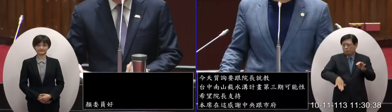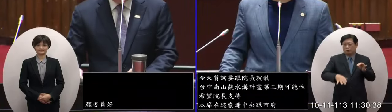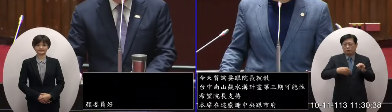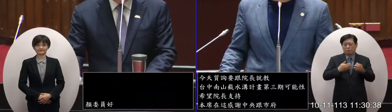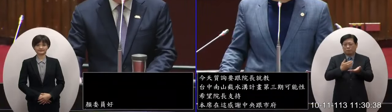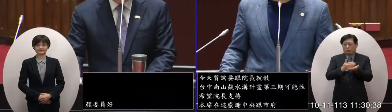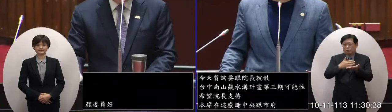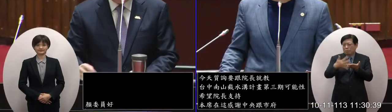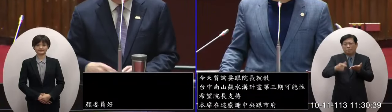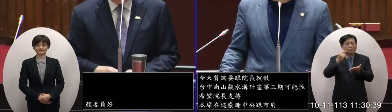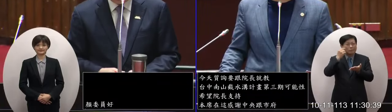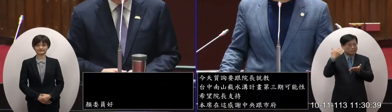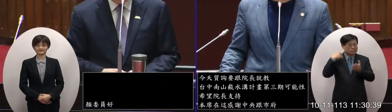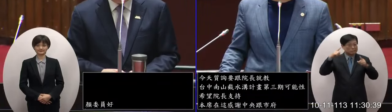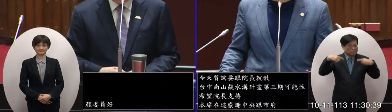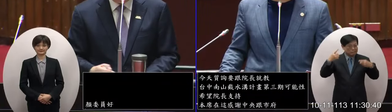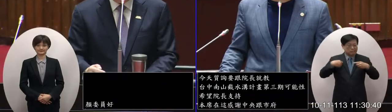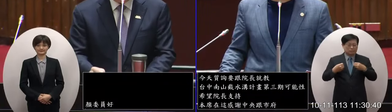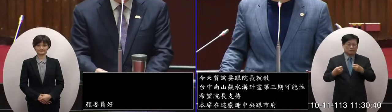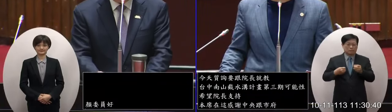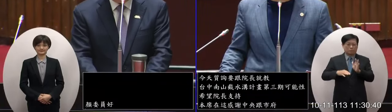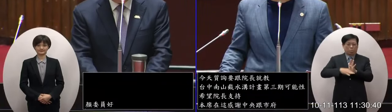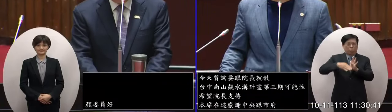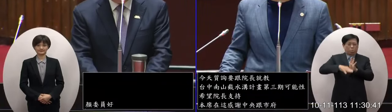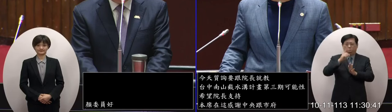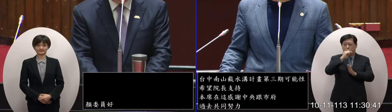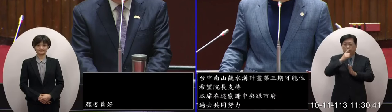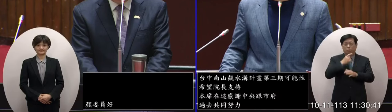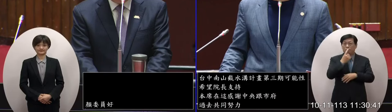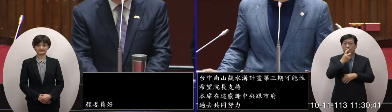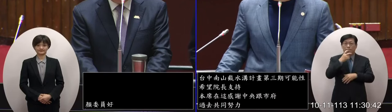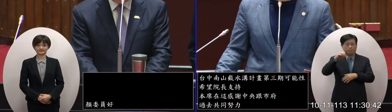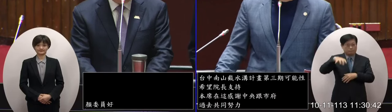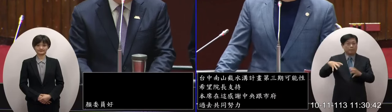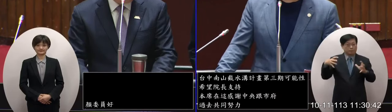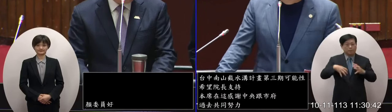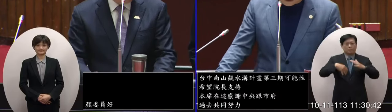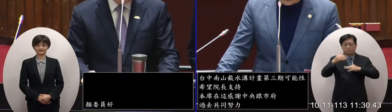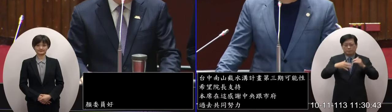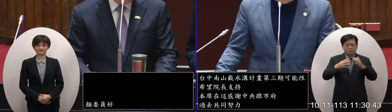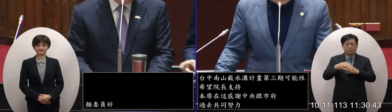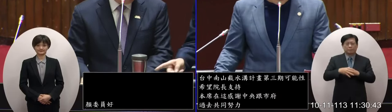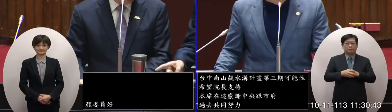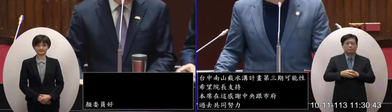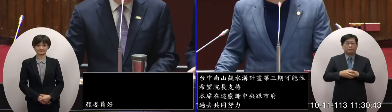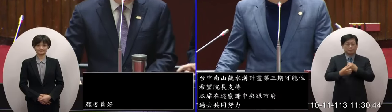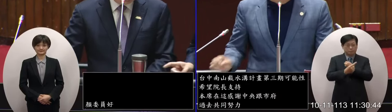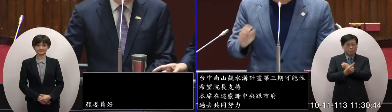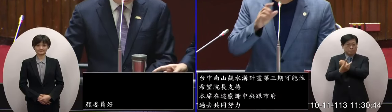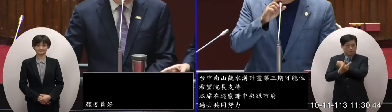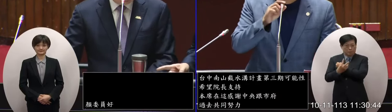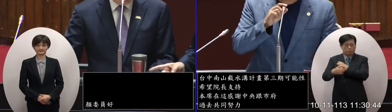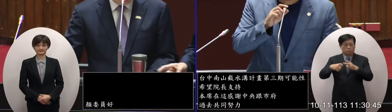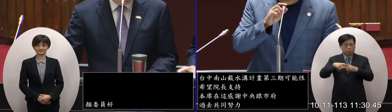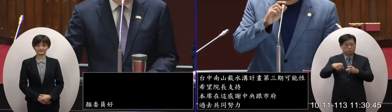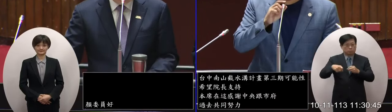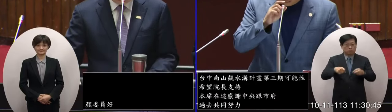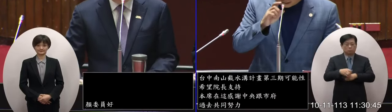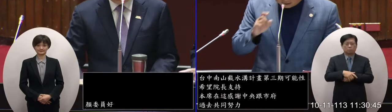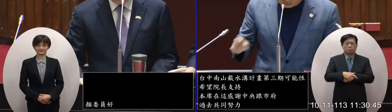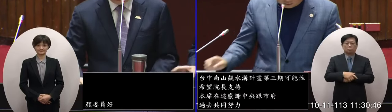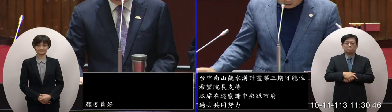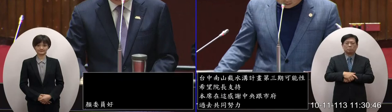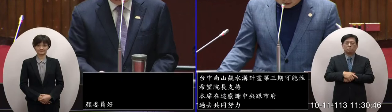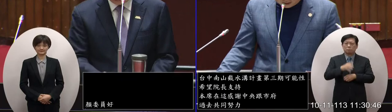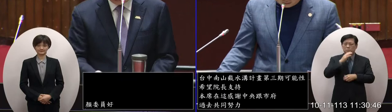去曾经严重的淹水，在中央跟地方政府的通力合作下，一期、二期的工程哈，